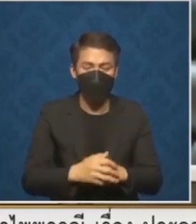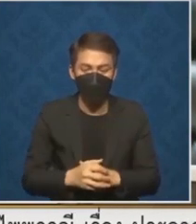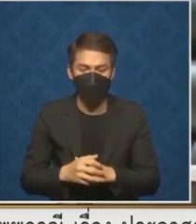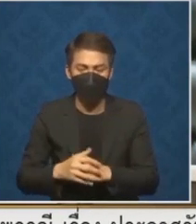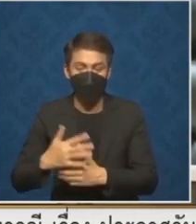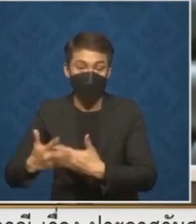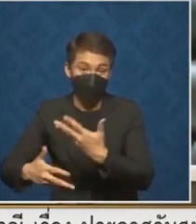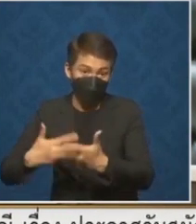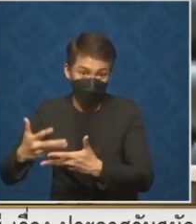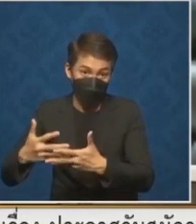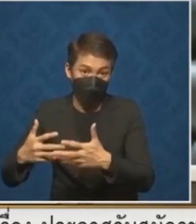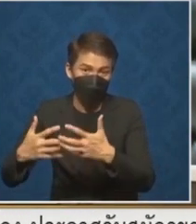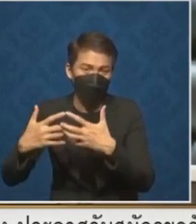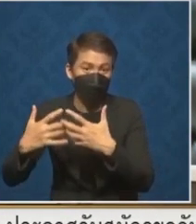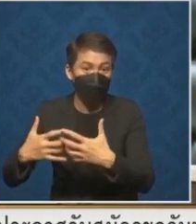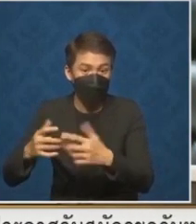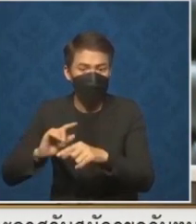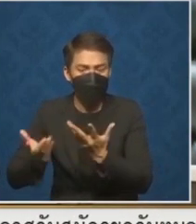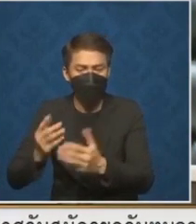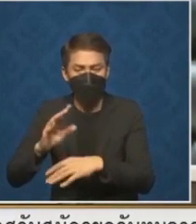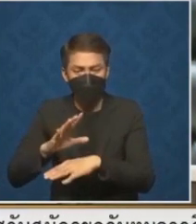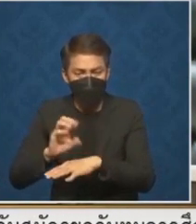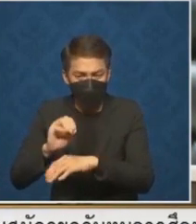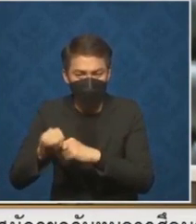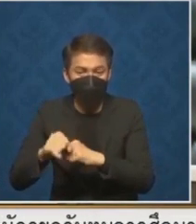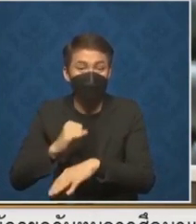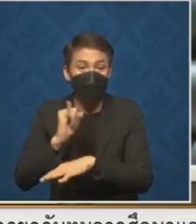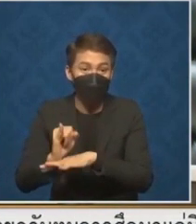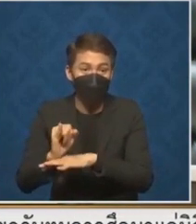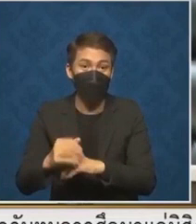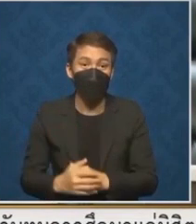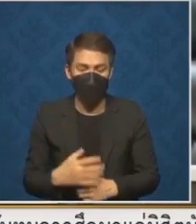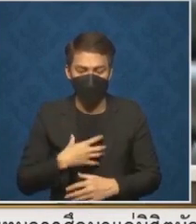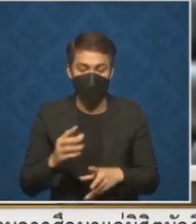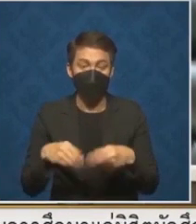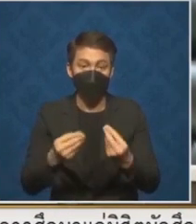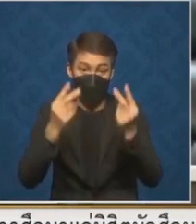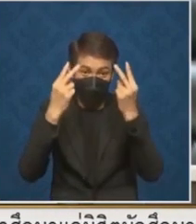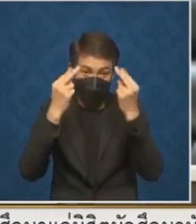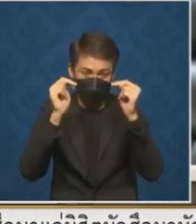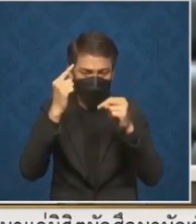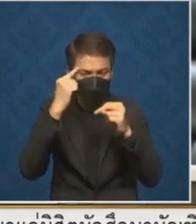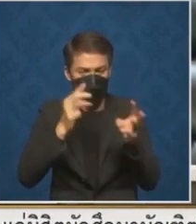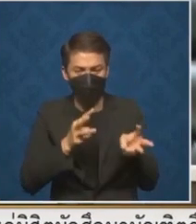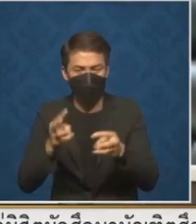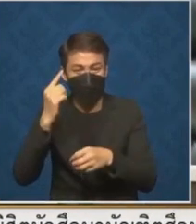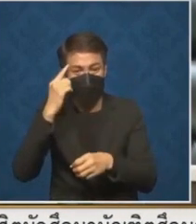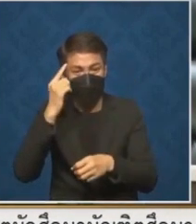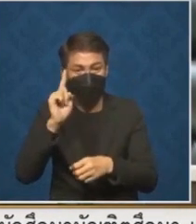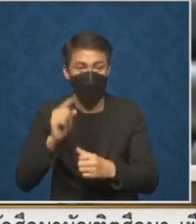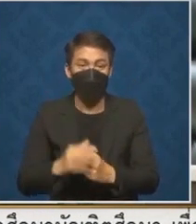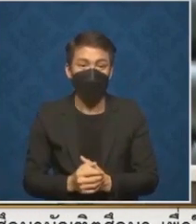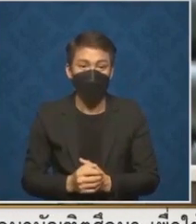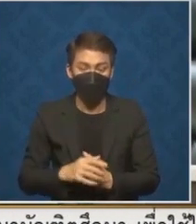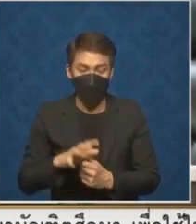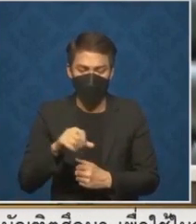ถ้ามากกวานั้นผมคิดว่าน่าจะมีระบบนายกอาจะต้องหาวธีคิดผมไม่ใช่ให้เอามา